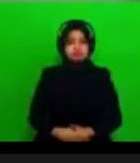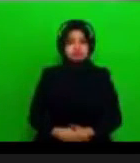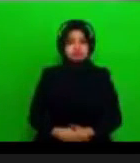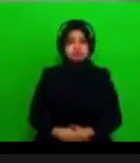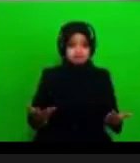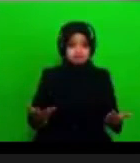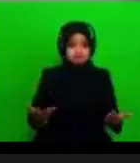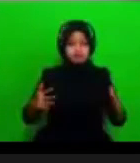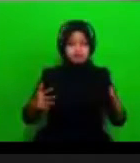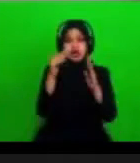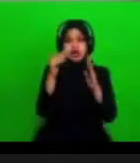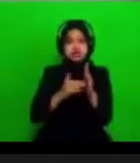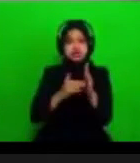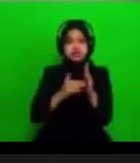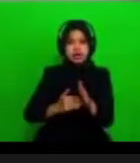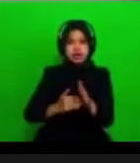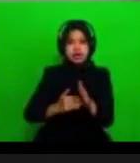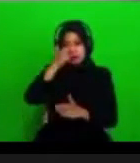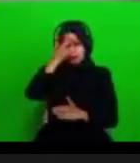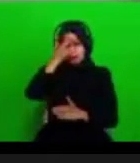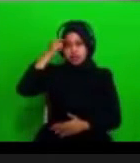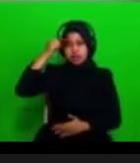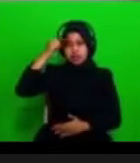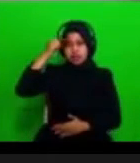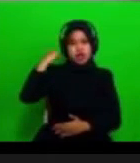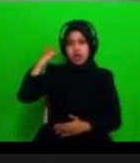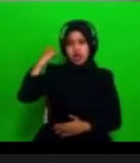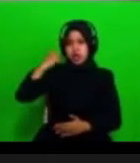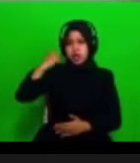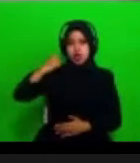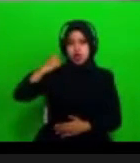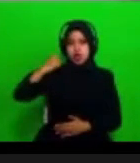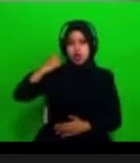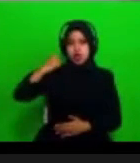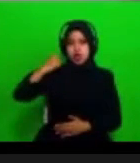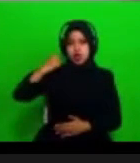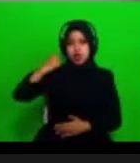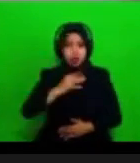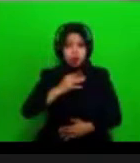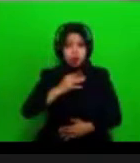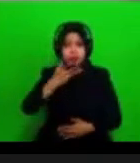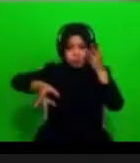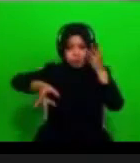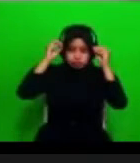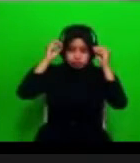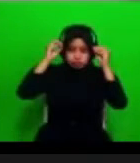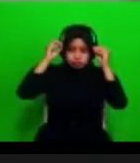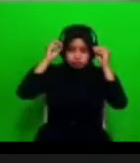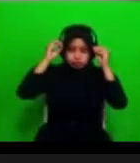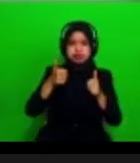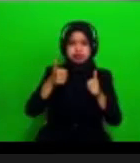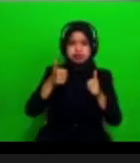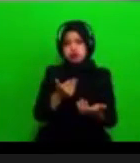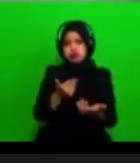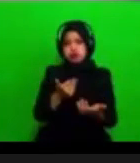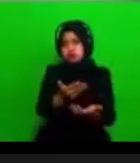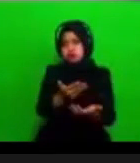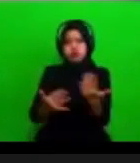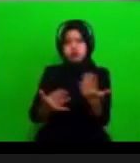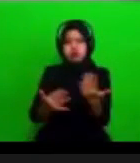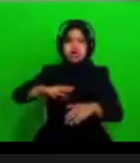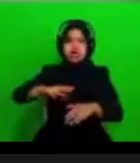Sehingga kebijakan Merdeka Belajar wajib diketahui dan dipahami oleh seluruh